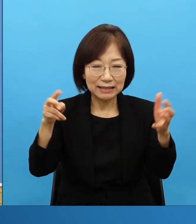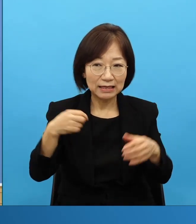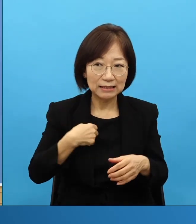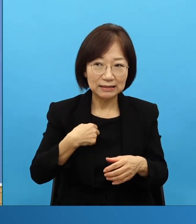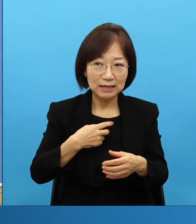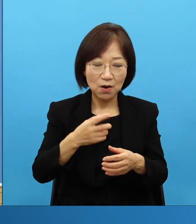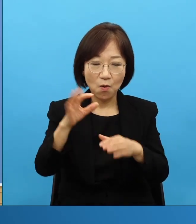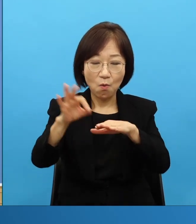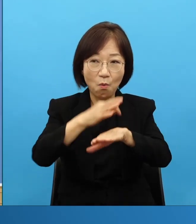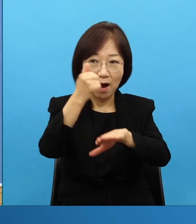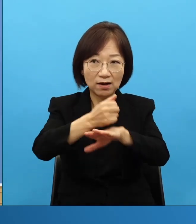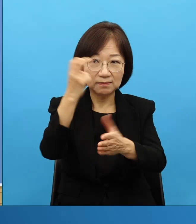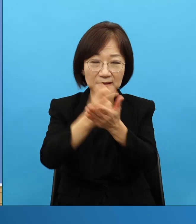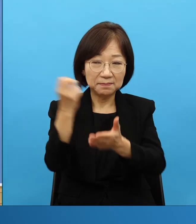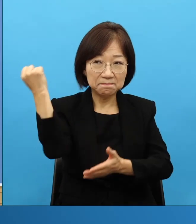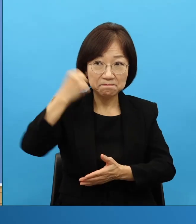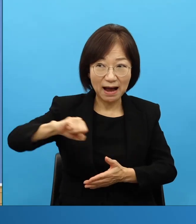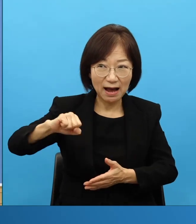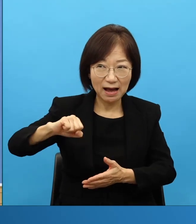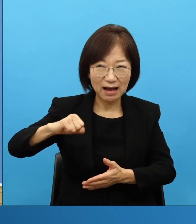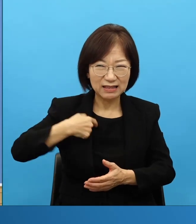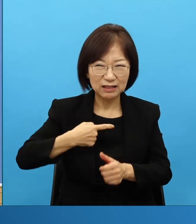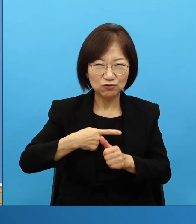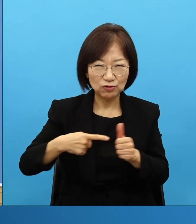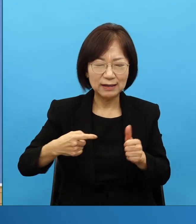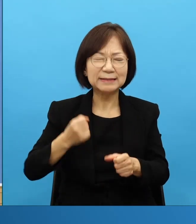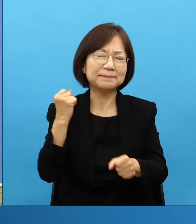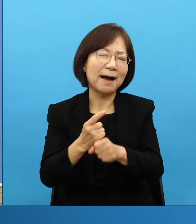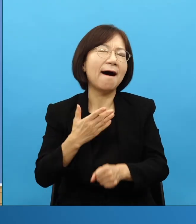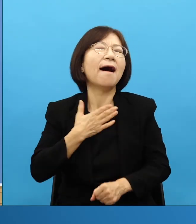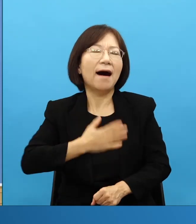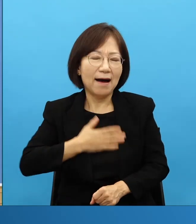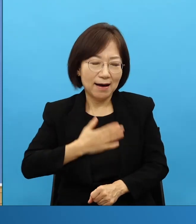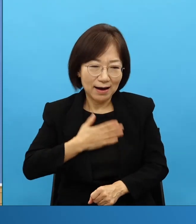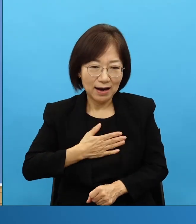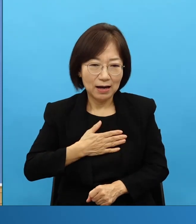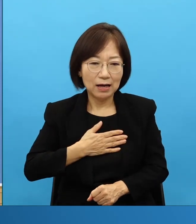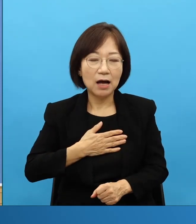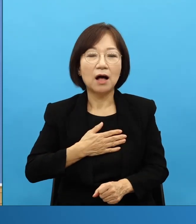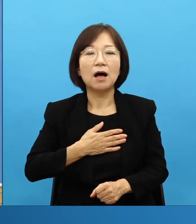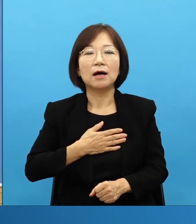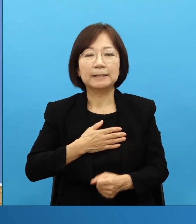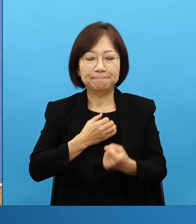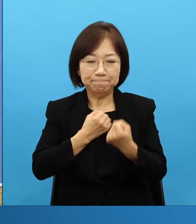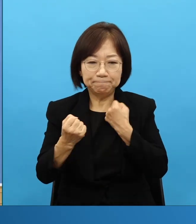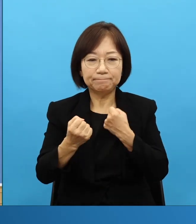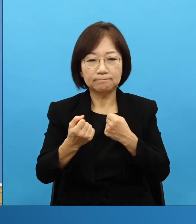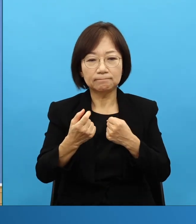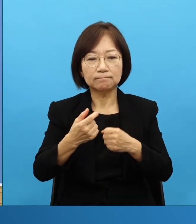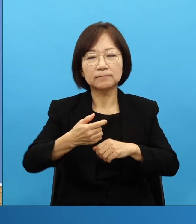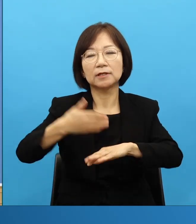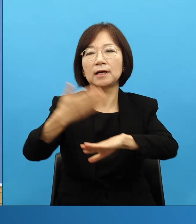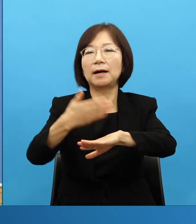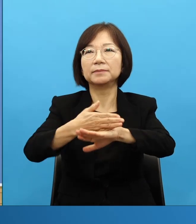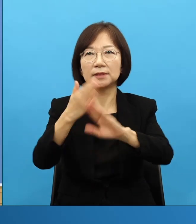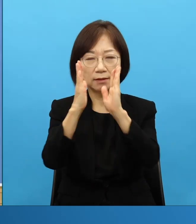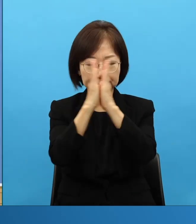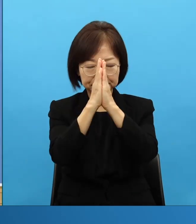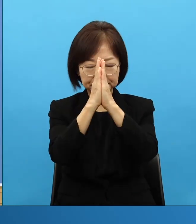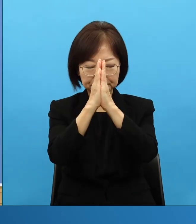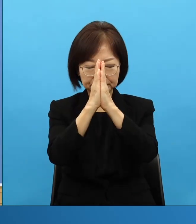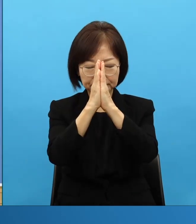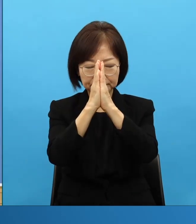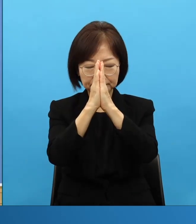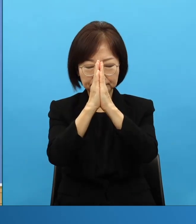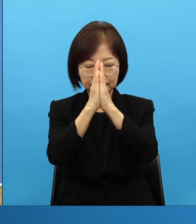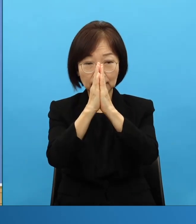죽는 줄 알고도 기도를 계속했잖아요. 그렇죠? And even 감사함으로. though he knew that he would die if he do this, Daniel, he prayed just the way that he did inside of Thanksgiving.